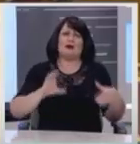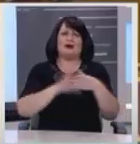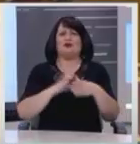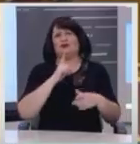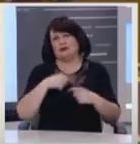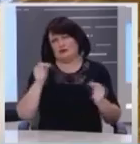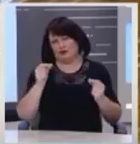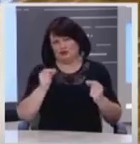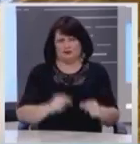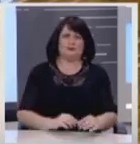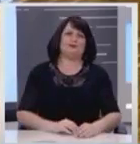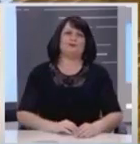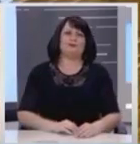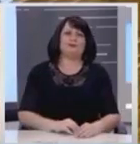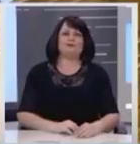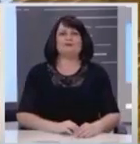Ένωσης.